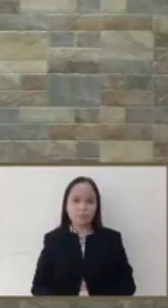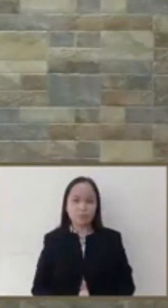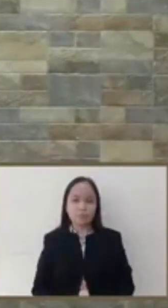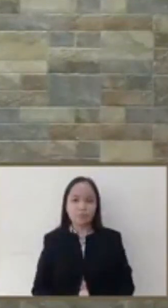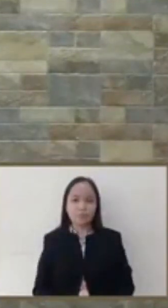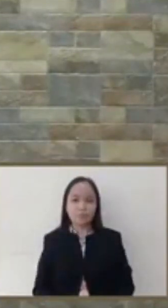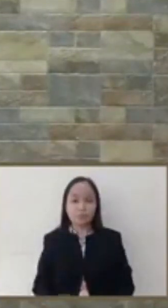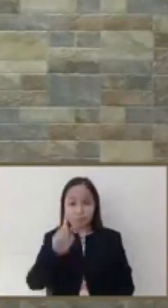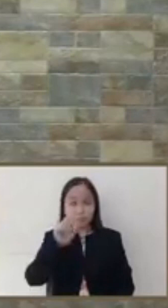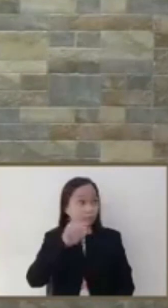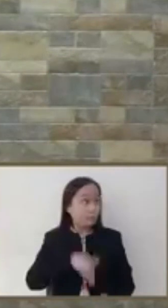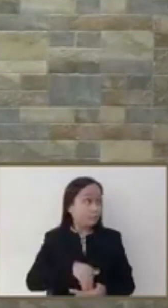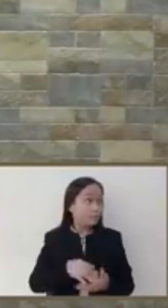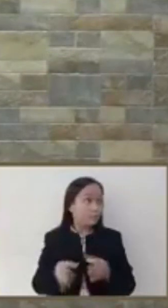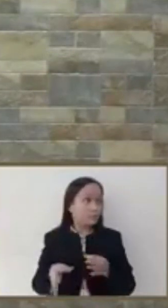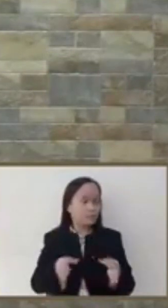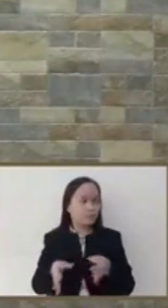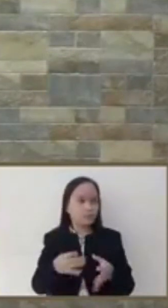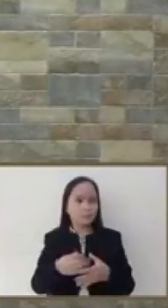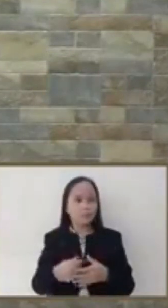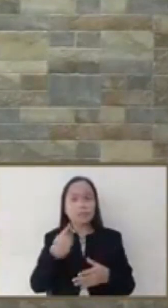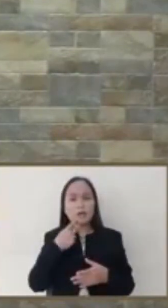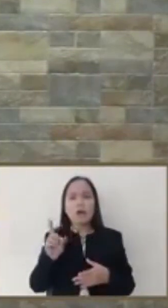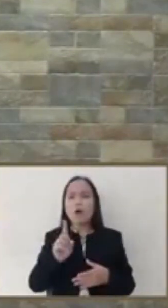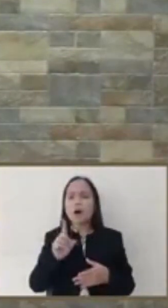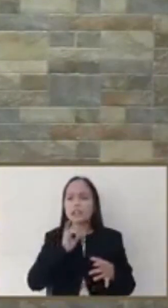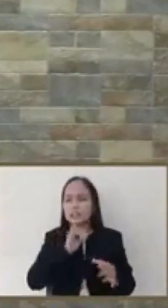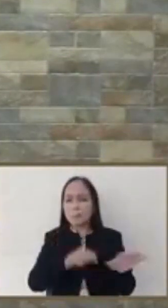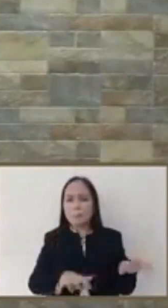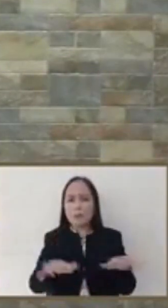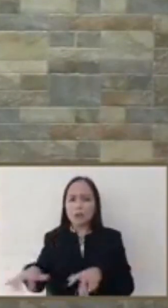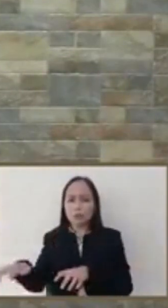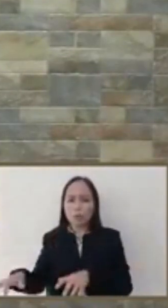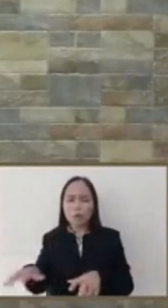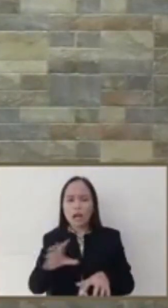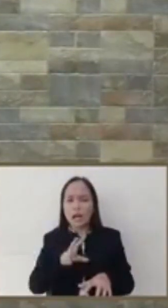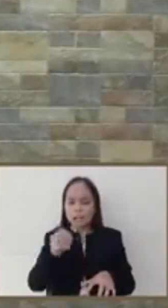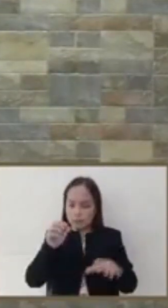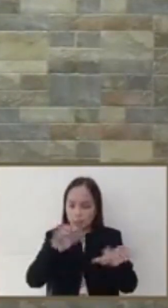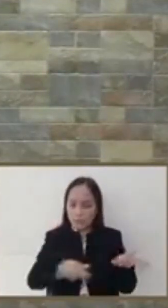Let me explain, alright? What is piano and the pianist? Playing the piano.